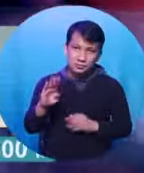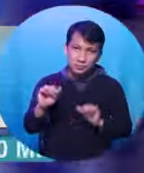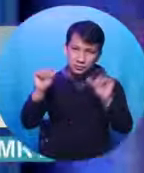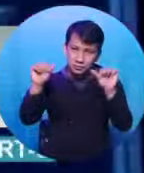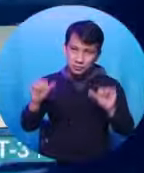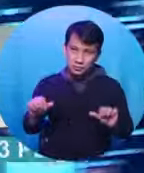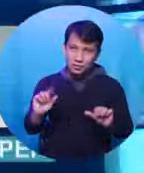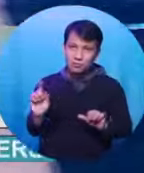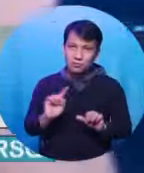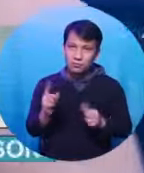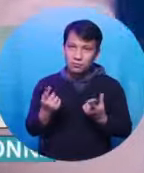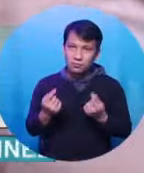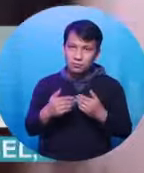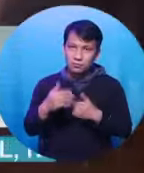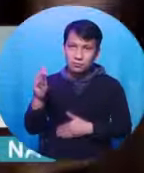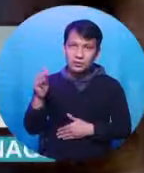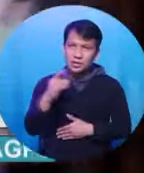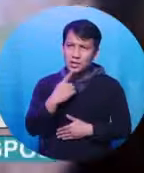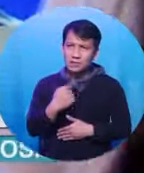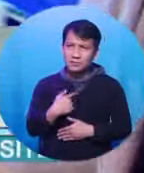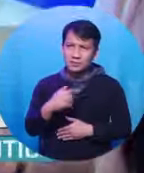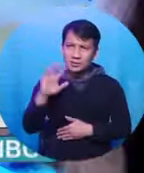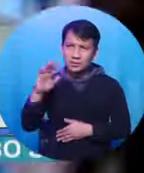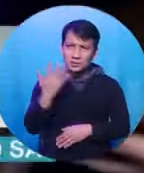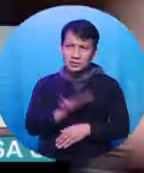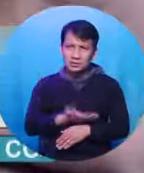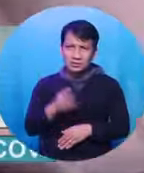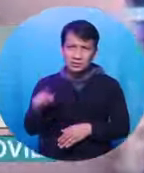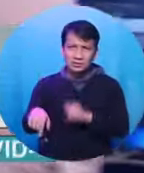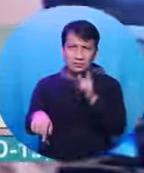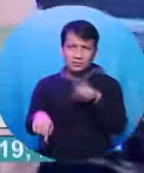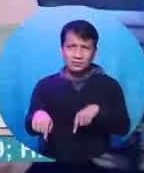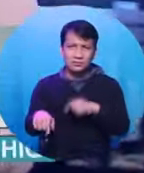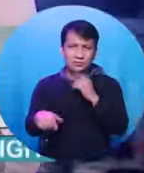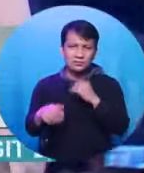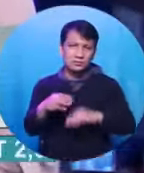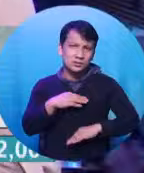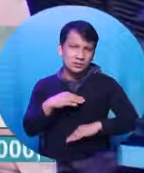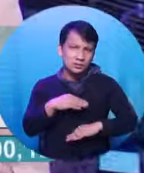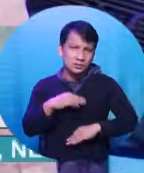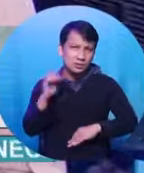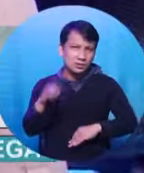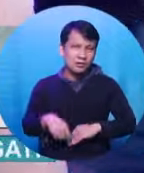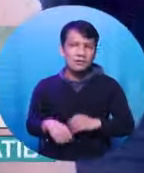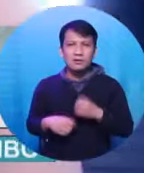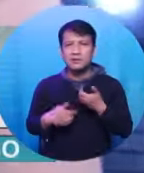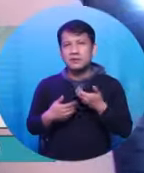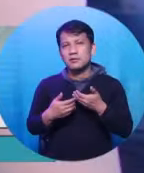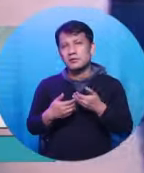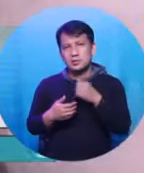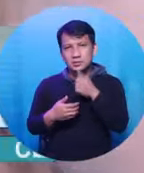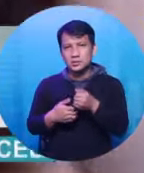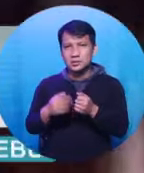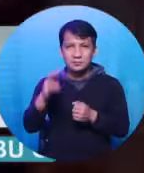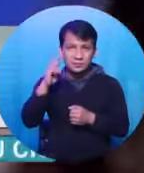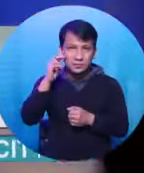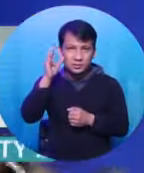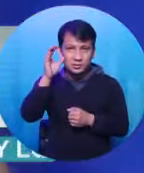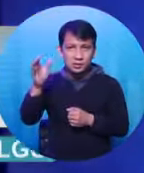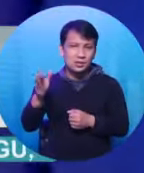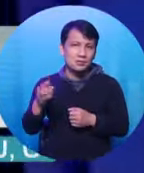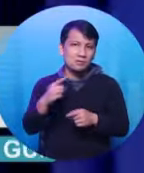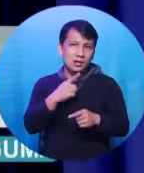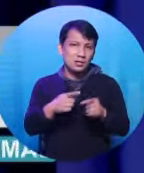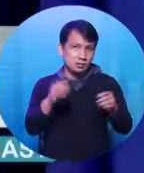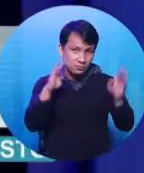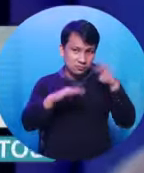kanina. Sabi nga niya na parang, di ba lima na yung anak ni ate, bakit hindi pa raw siya makontento? Ayan. Tapos sabi ni Venice Chaypak, ikaw ang may